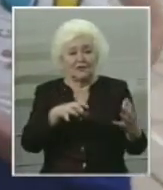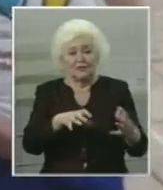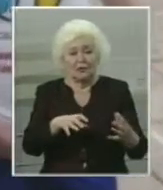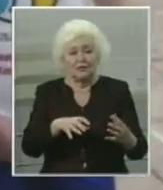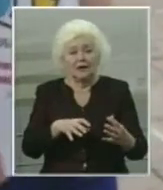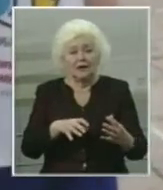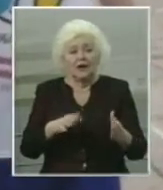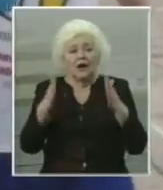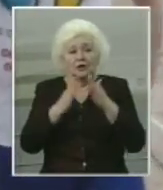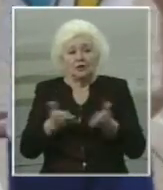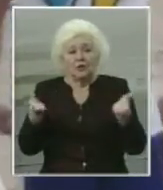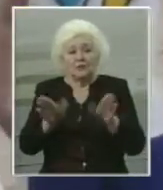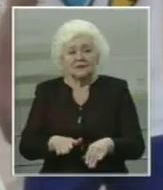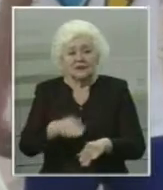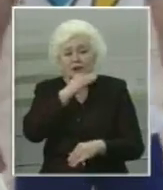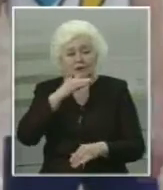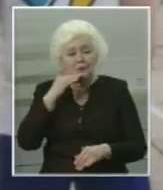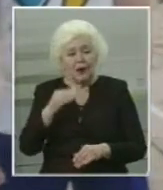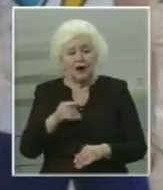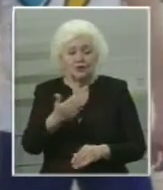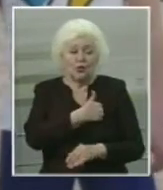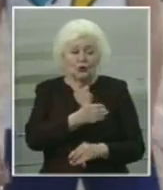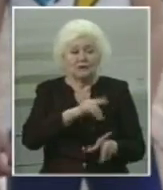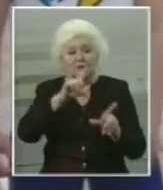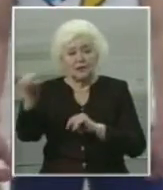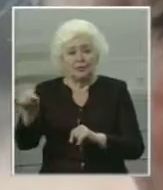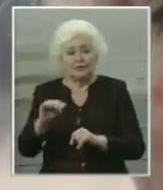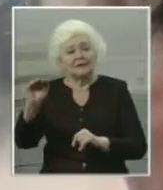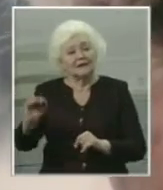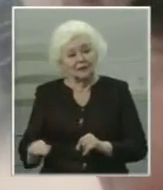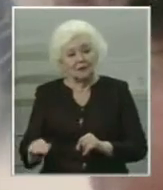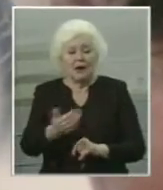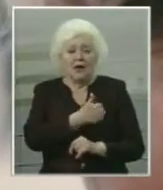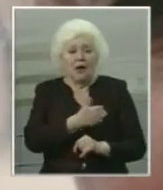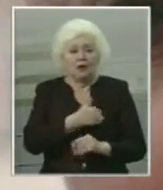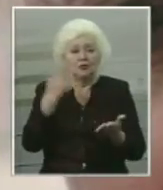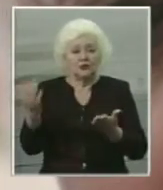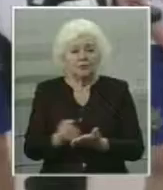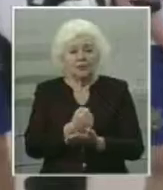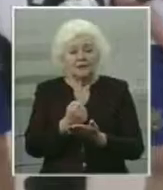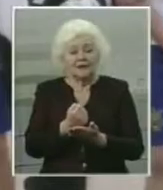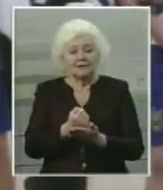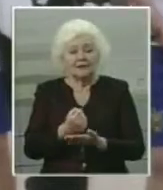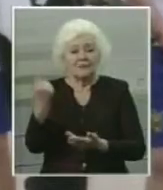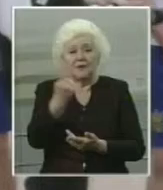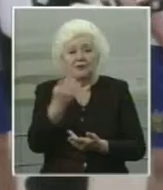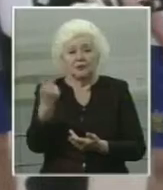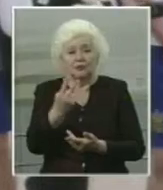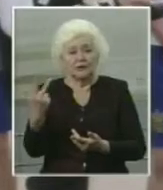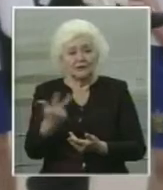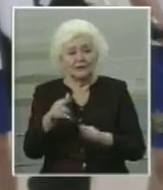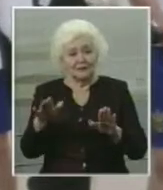Дома залишилось дуже багато, які б хотіли поїхати, але автобус дуже маленький. Хочемо досягти перші і другі, треті